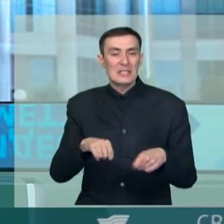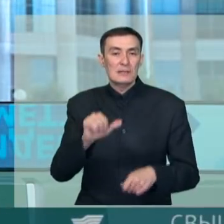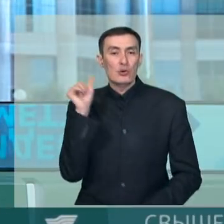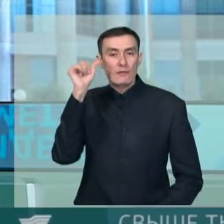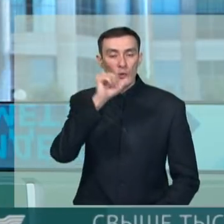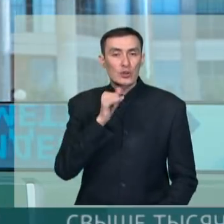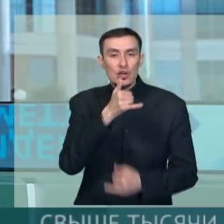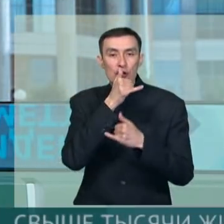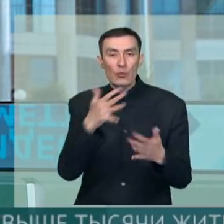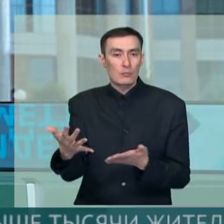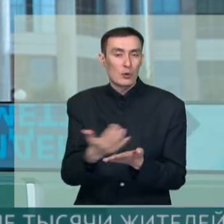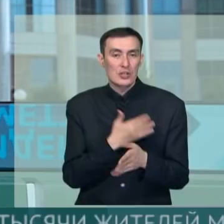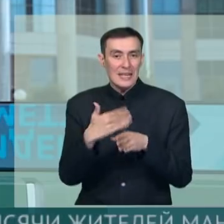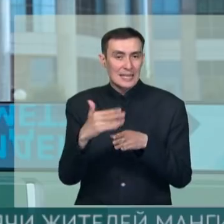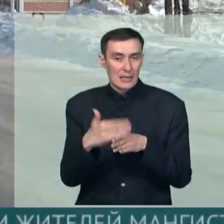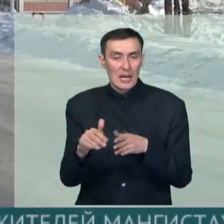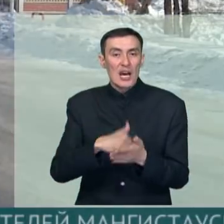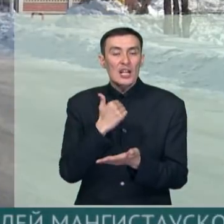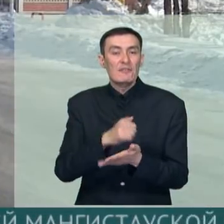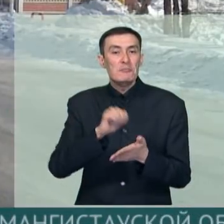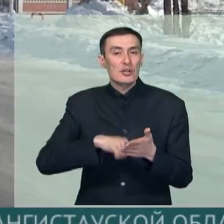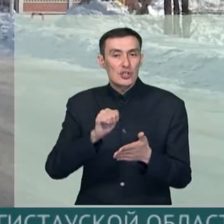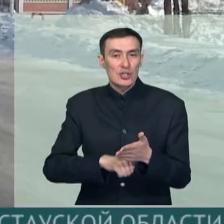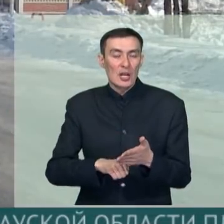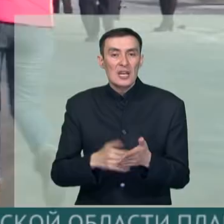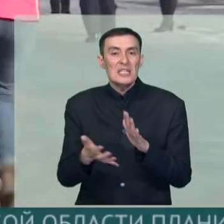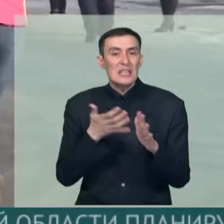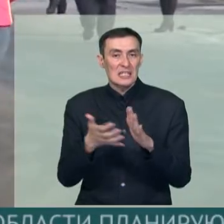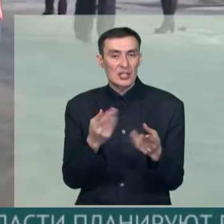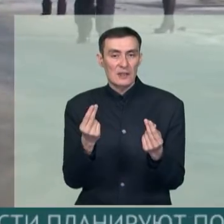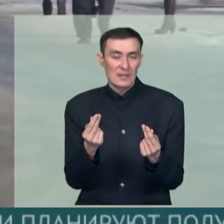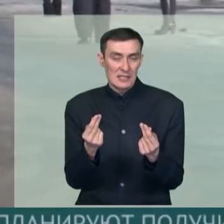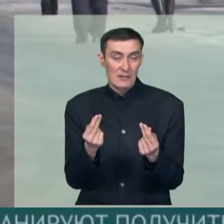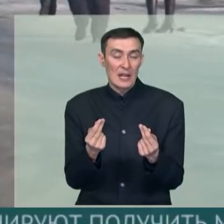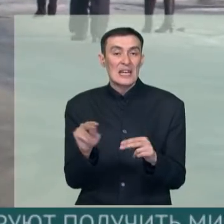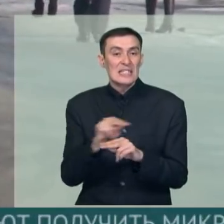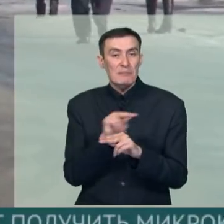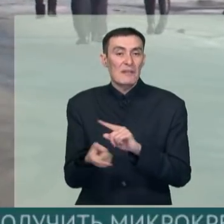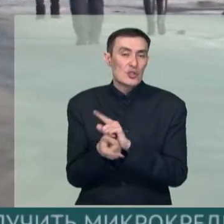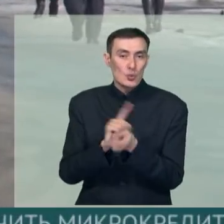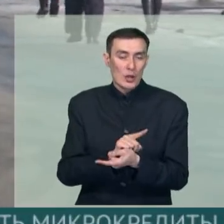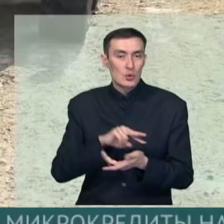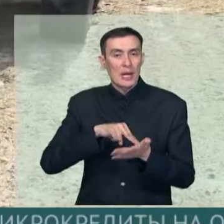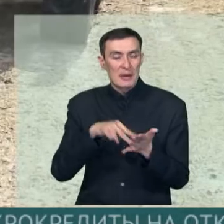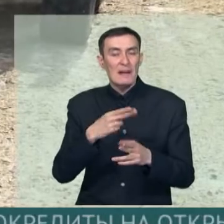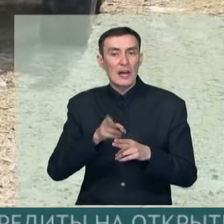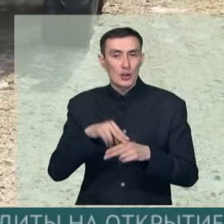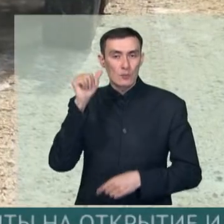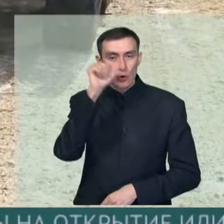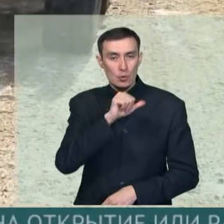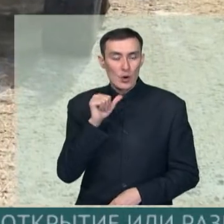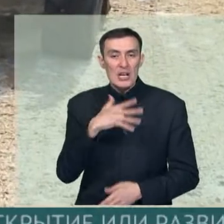прошлого года не могут получить кредиты. Главная причина – недостаточное финансирование. Исправить ситуацию намерены в этом